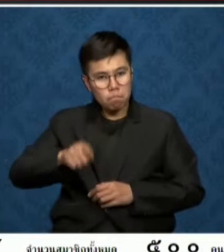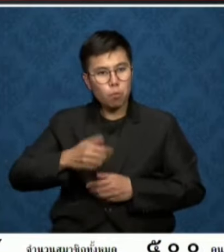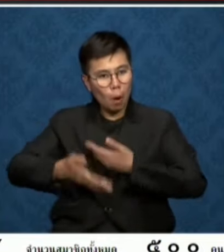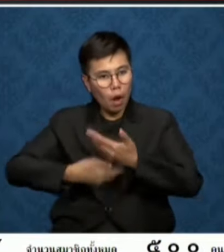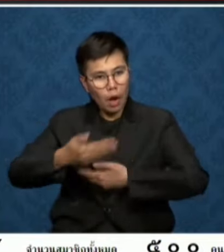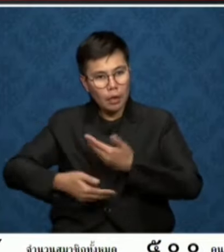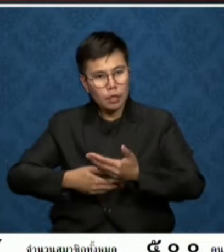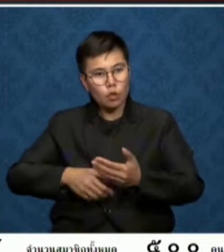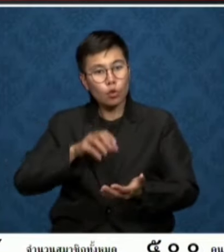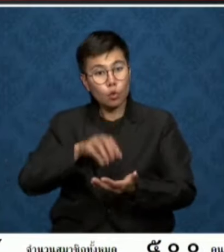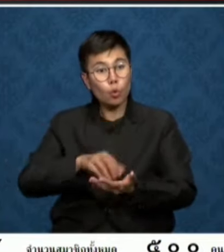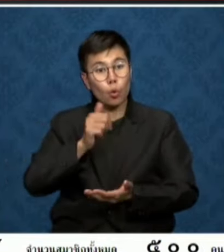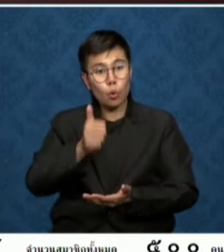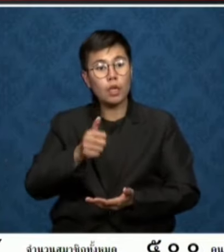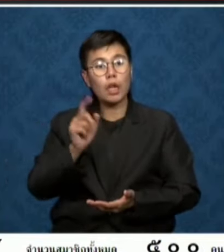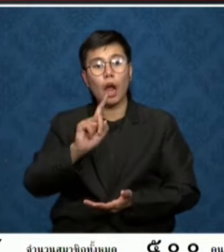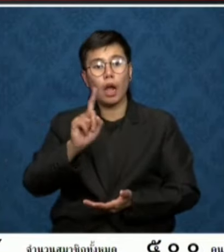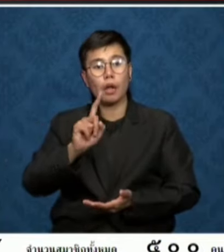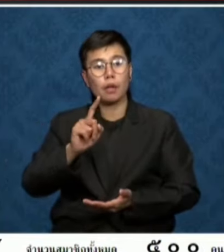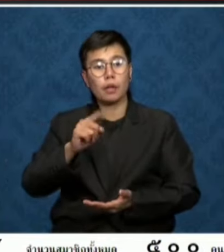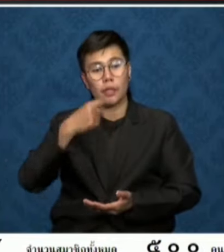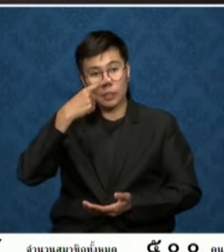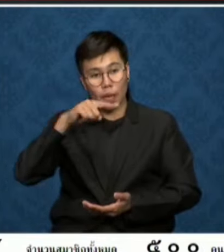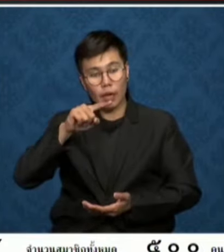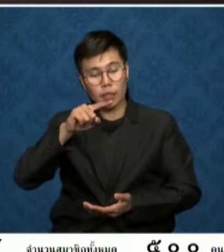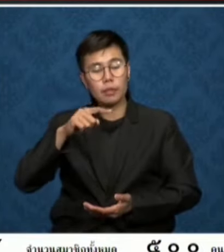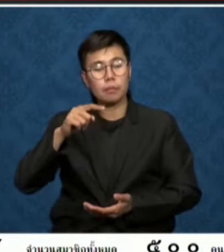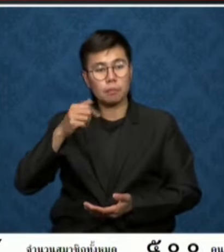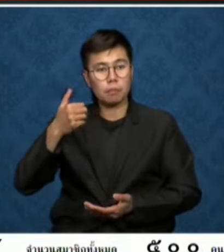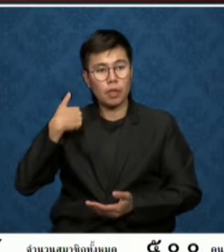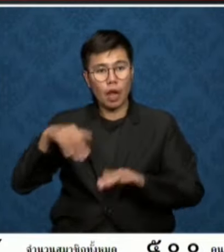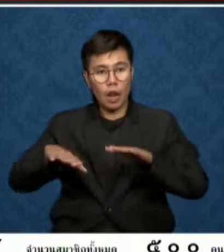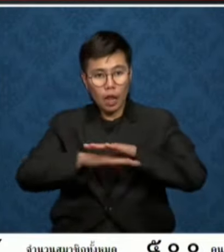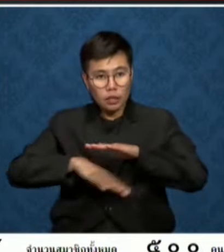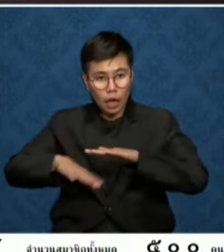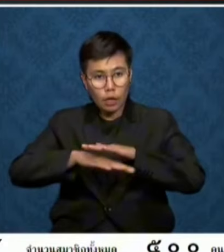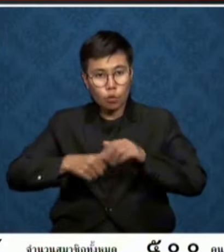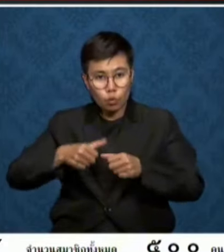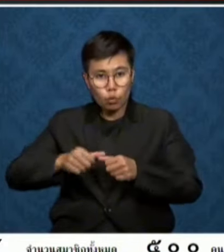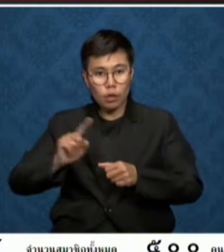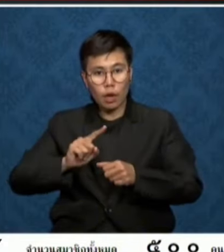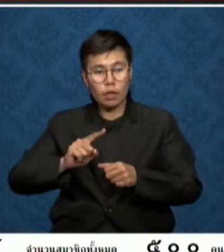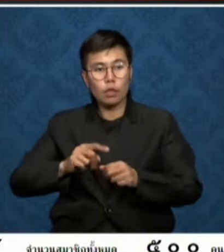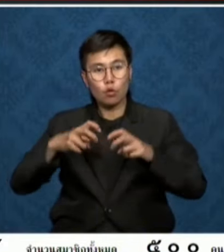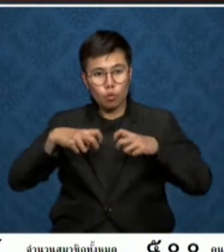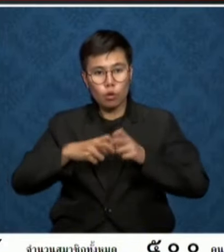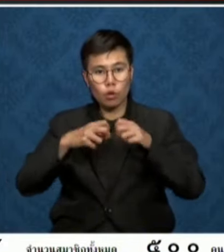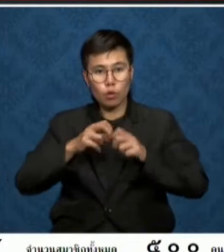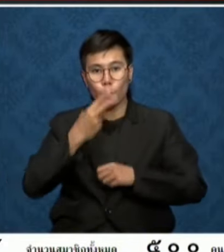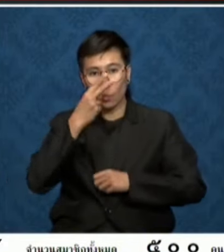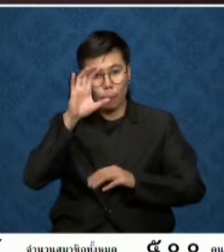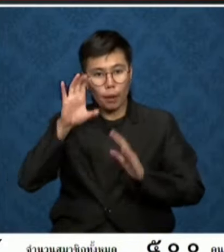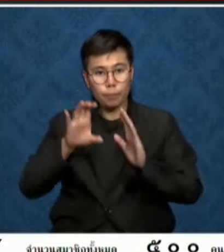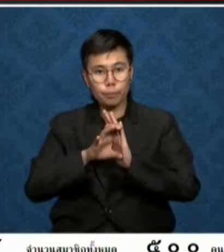ความโชคดีนะครับของประเทศไทยนะที่ความจริงหรือหลักฐานเนี่ยยังอยู่ที่จังหวัดสุรินทร์นะครับขอสไลด์ถัดไป